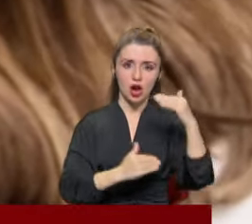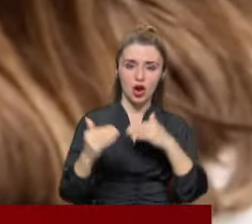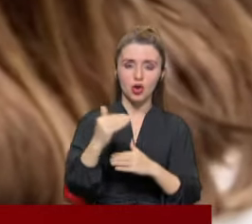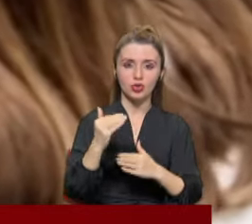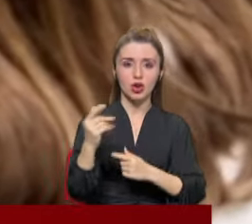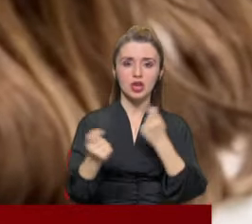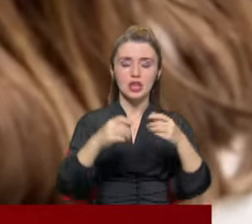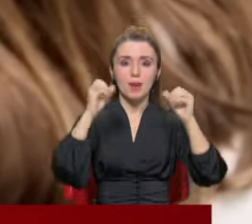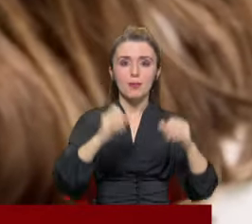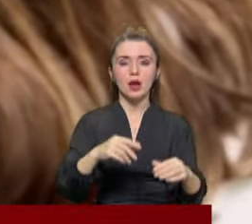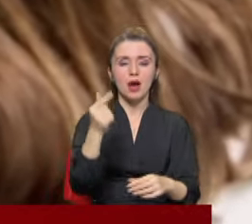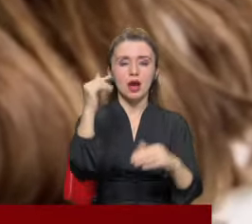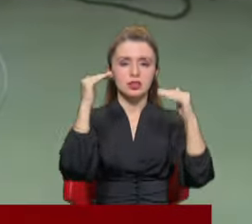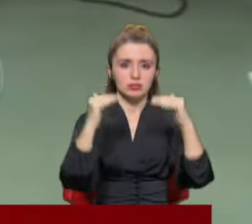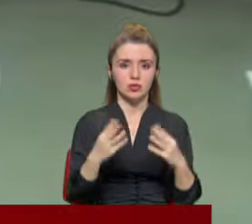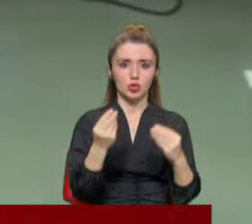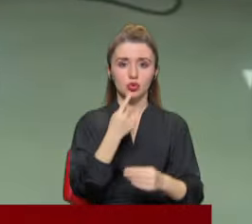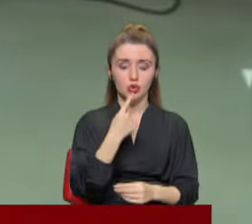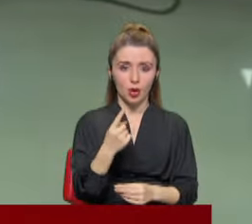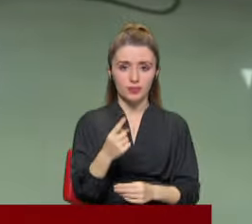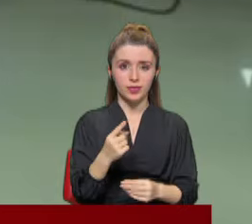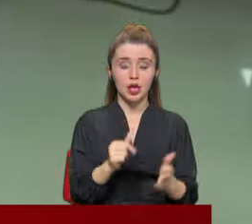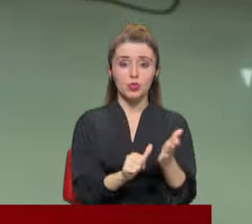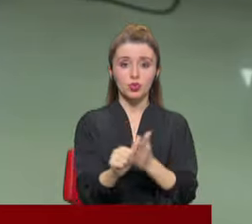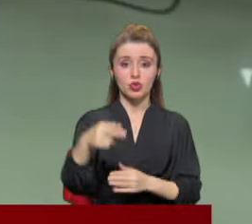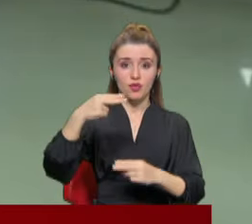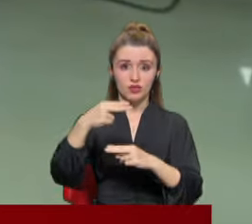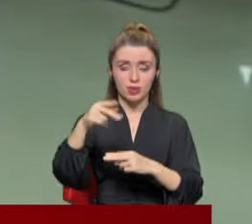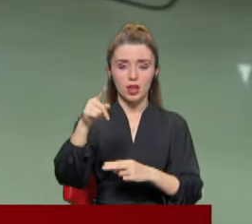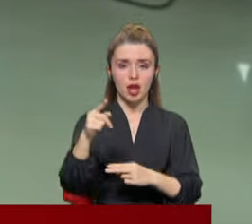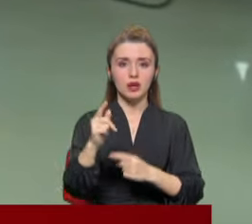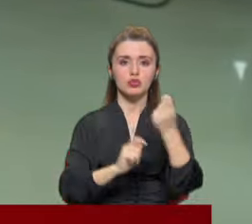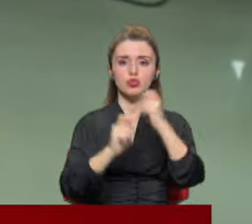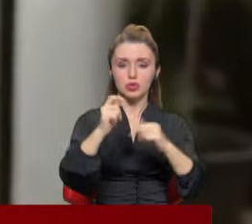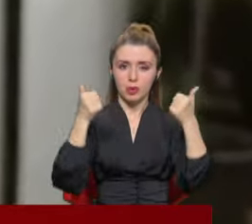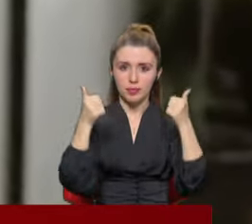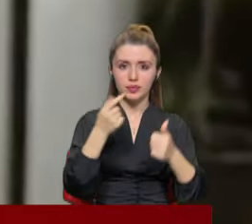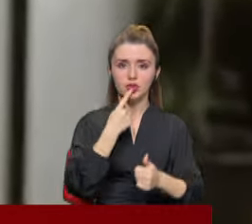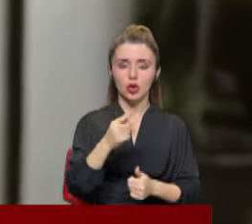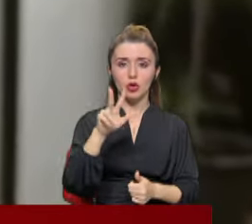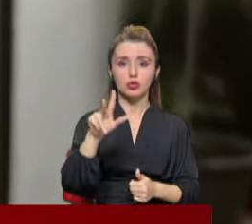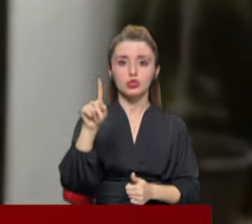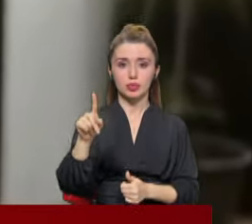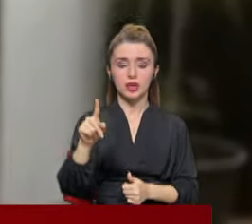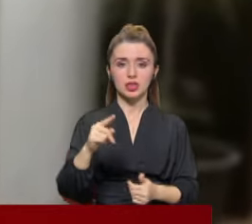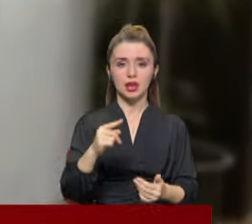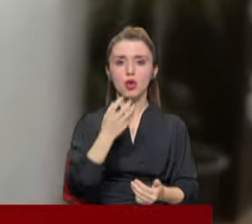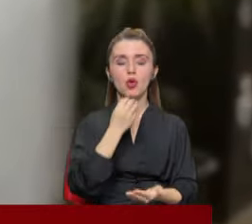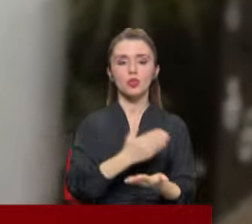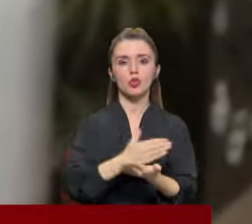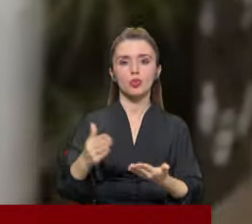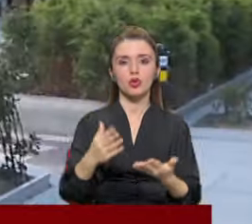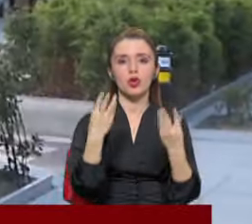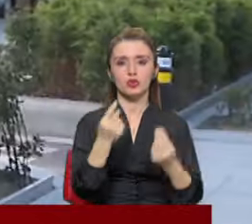işten ayrılmanın azaldığı tespit edildi. Neredeyse tüm firmalar uygulamayı olumlu buldu. 31'i de kalıcı hale